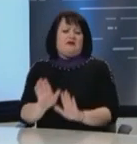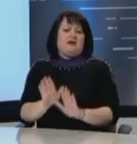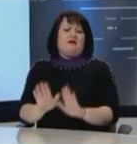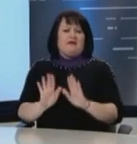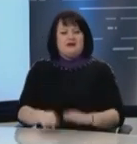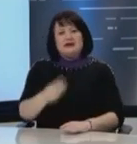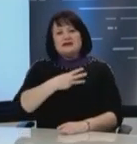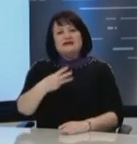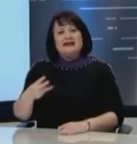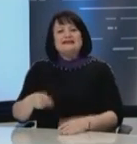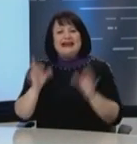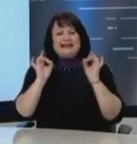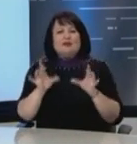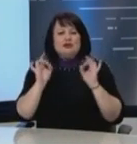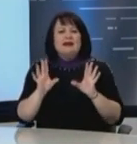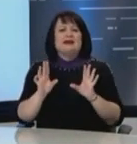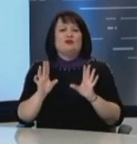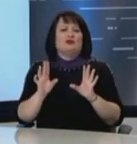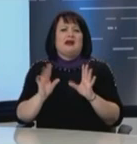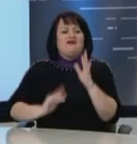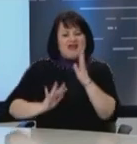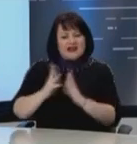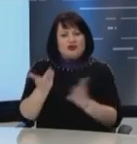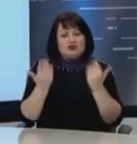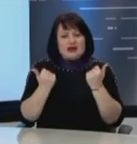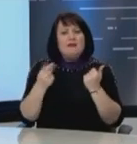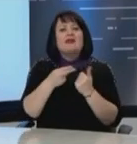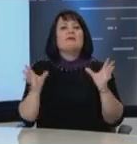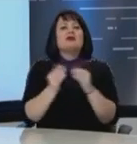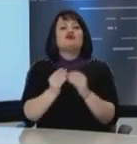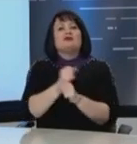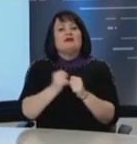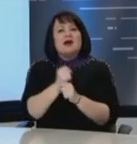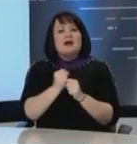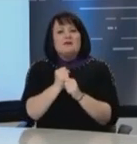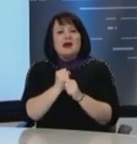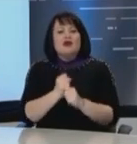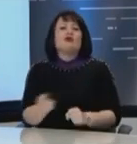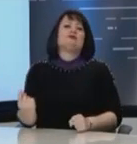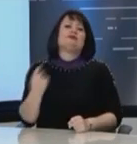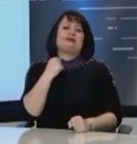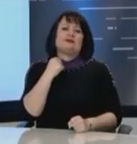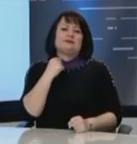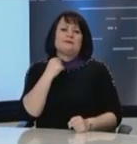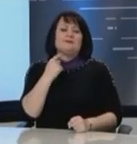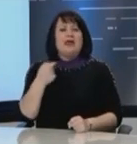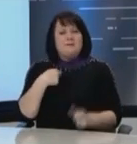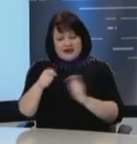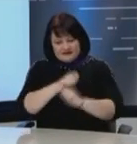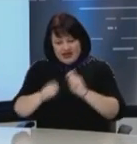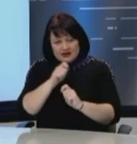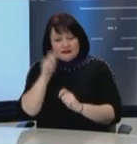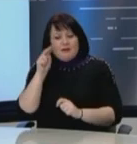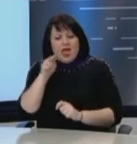όχι απλώς δεν βελτίωσε τίποτα στον χώρο του φαρμάκου, αλλά απέτυχε ακόμα και να διαχειριστεί τους μηχανισμούς που εμείς